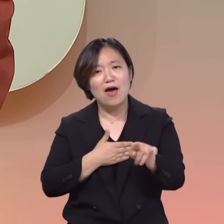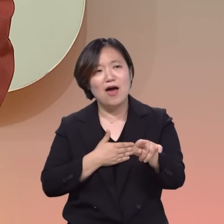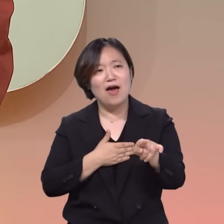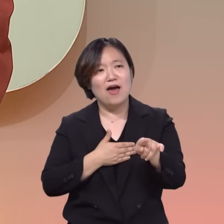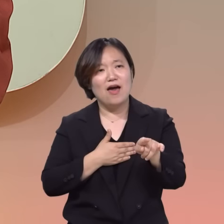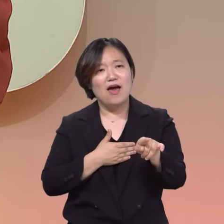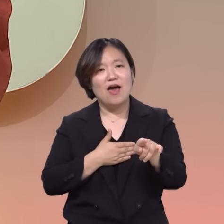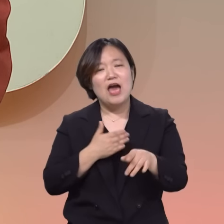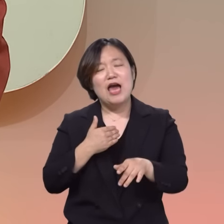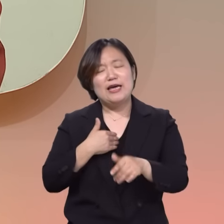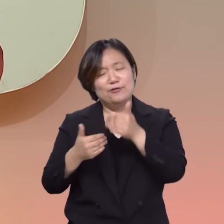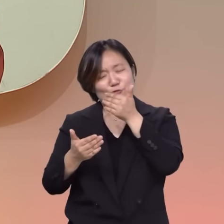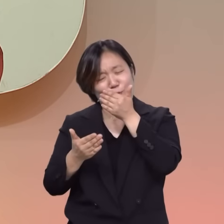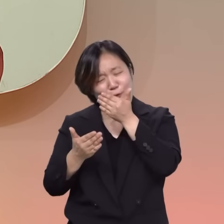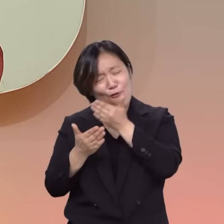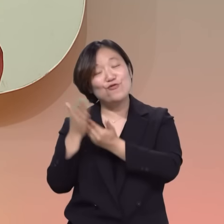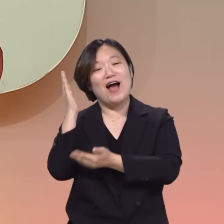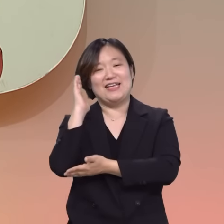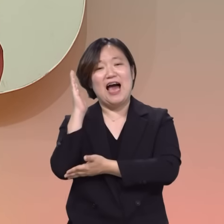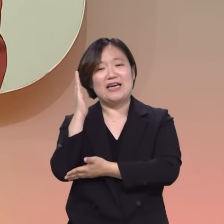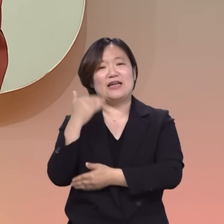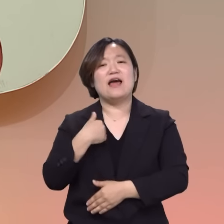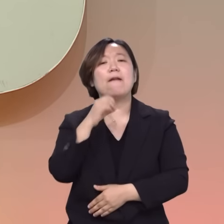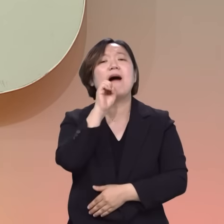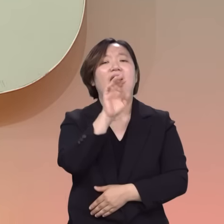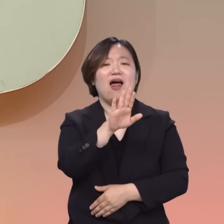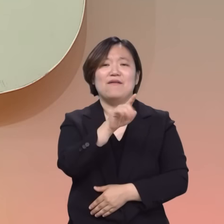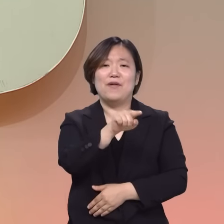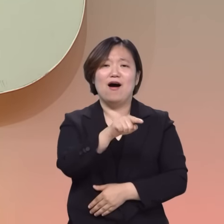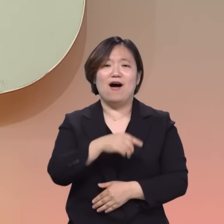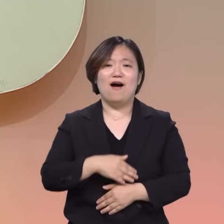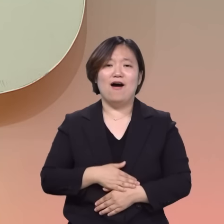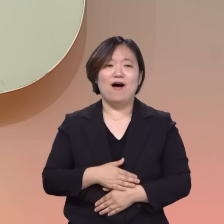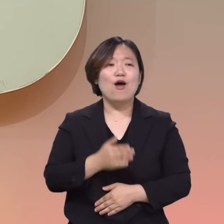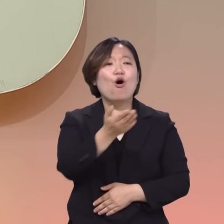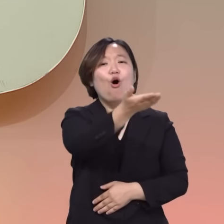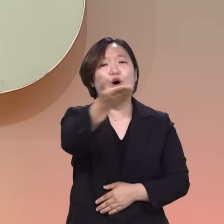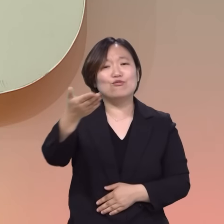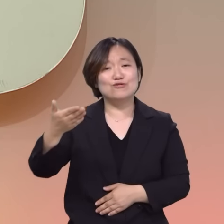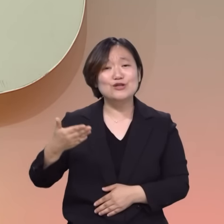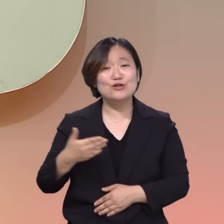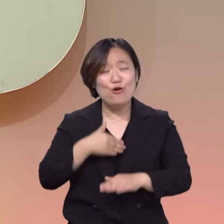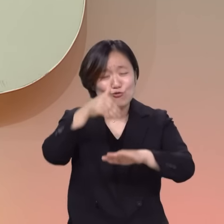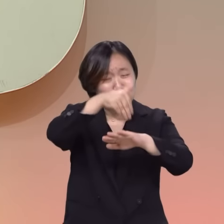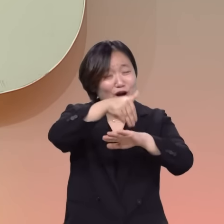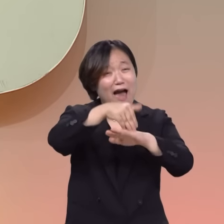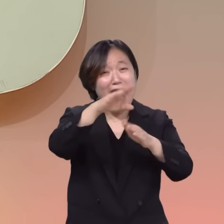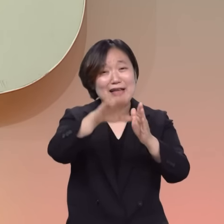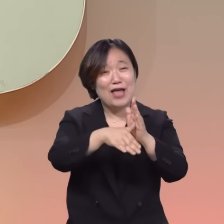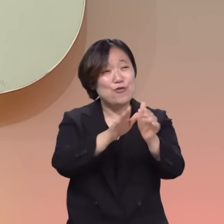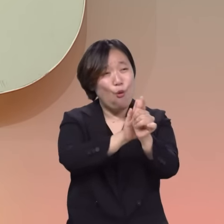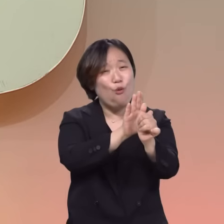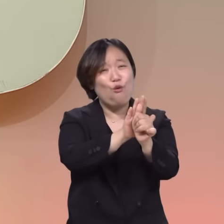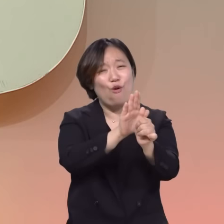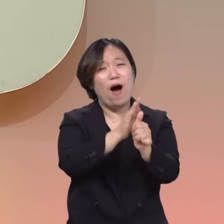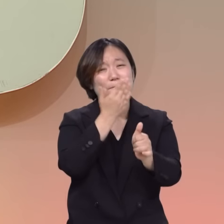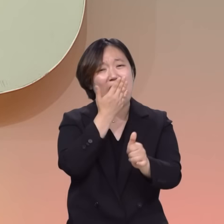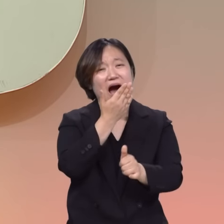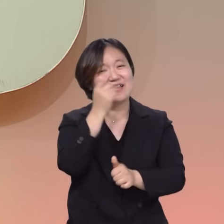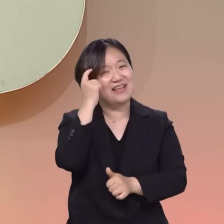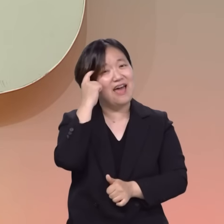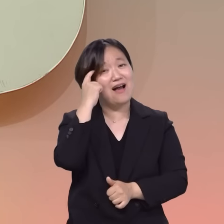팬분들에게이 소중한 이야기를 들려드리며 우리 불자님들 신행 생활에 참 큰 도움이 되겠 라는